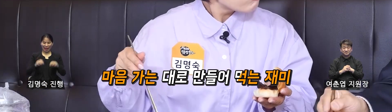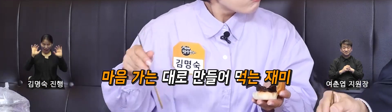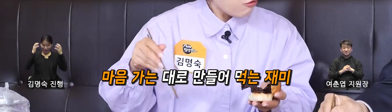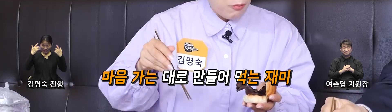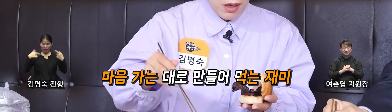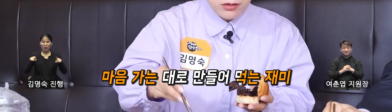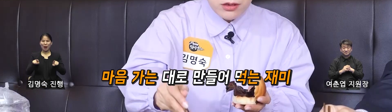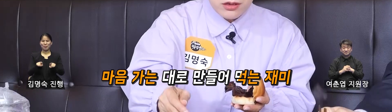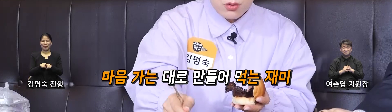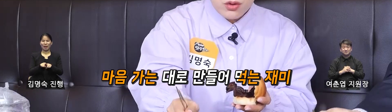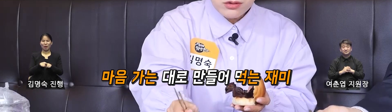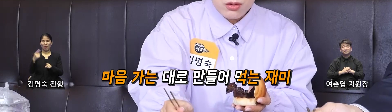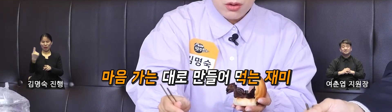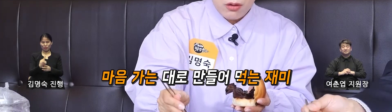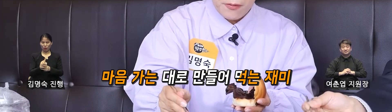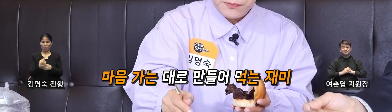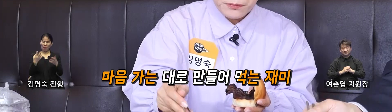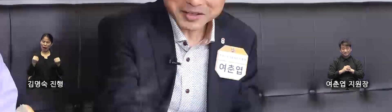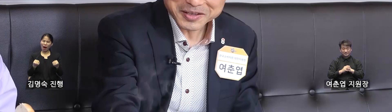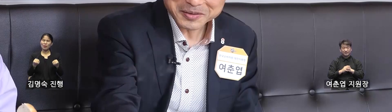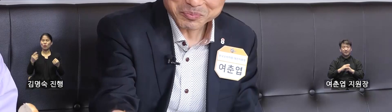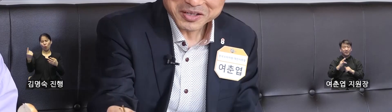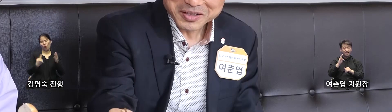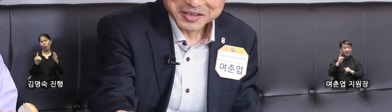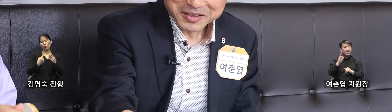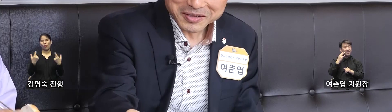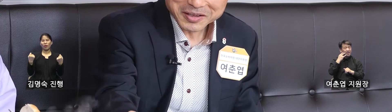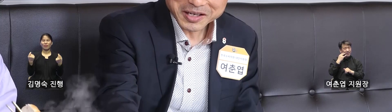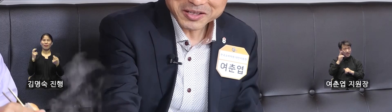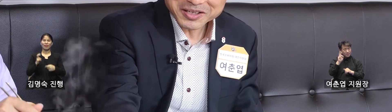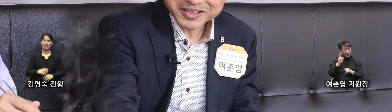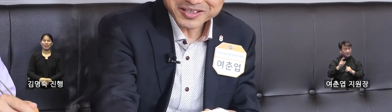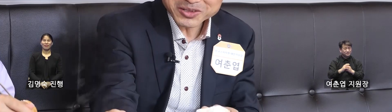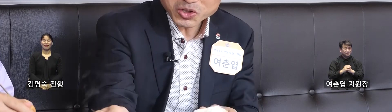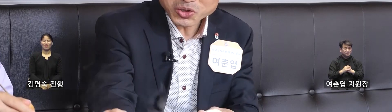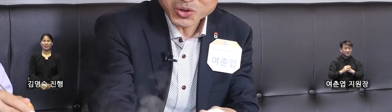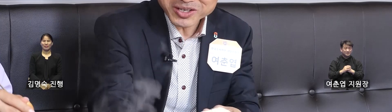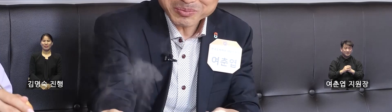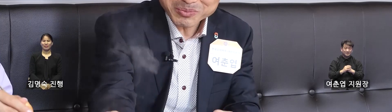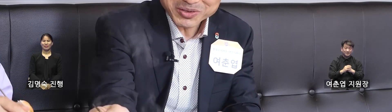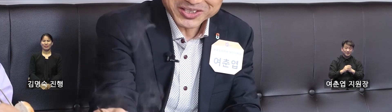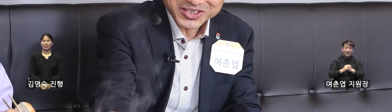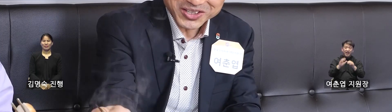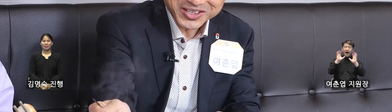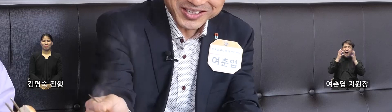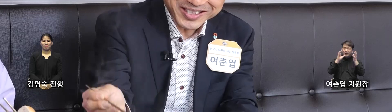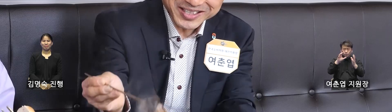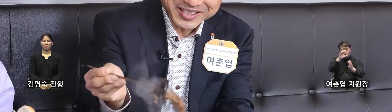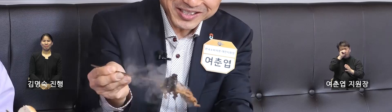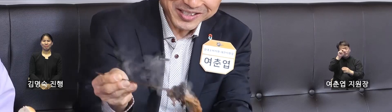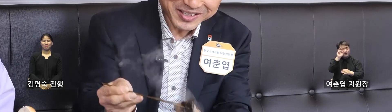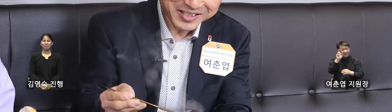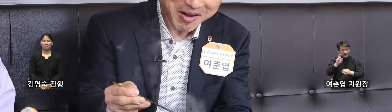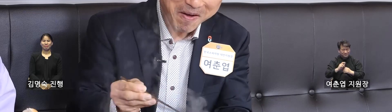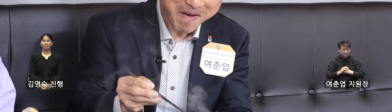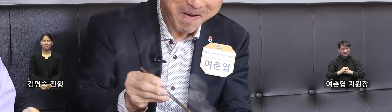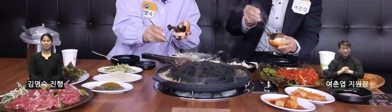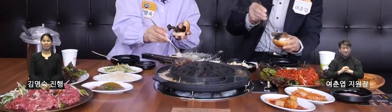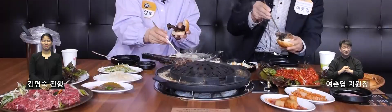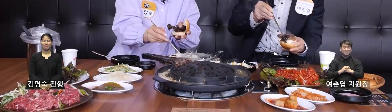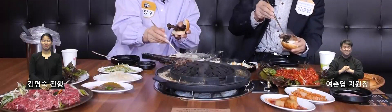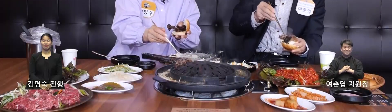아이들하고도 많이 오겠어요. 예. 예. 애들이 이런 거 좋아하는 국물이죠. 네, 잠깐